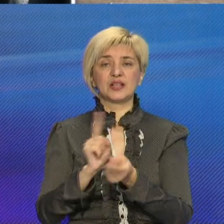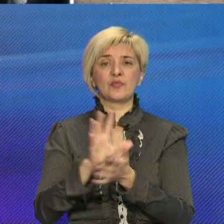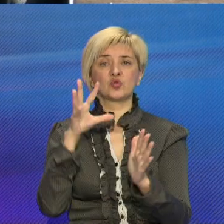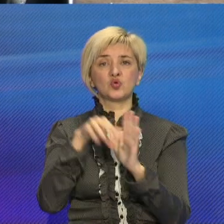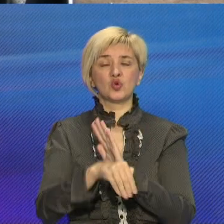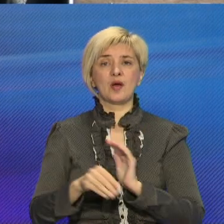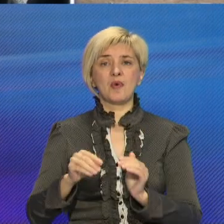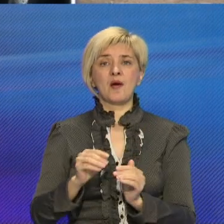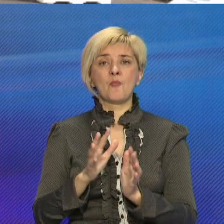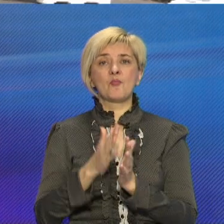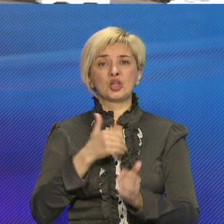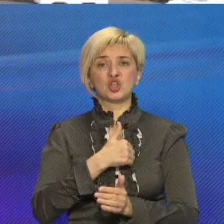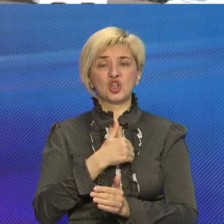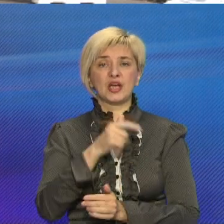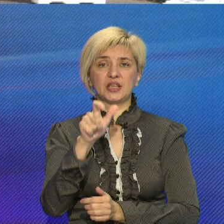наших горожан.